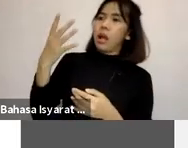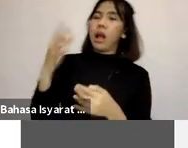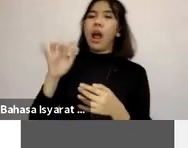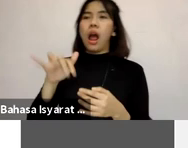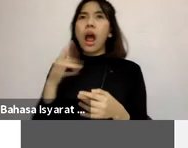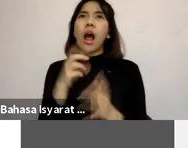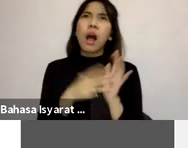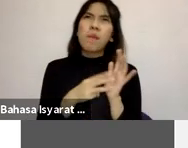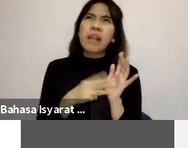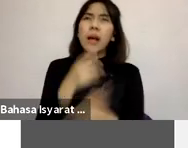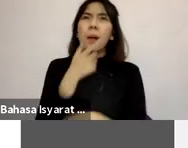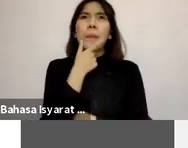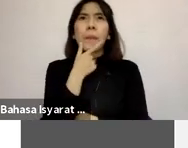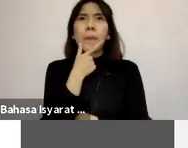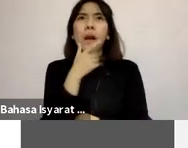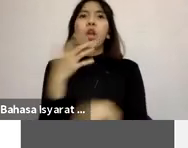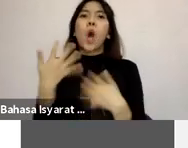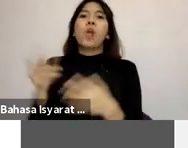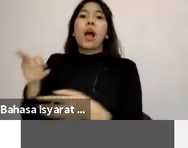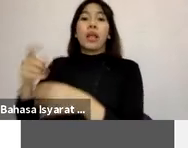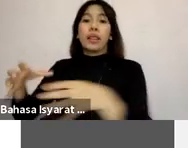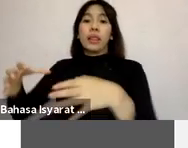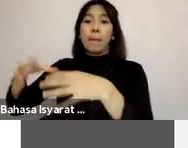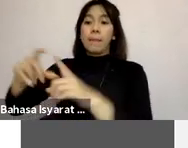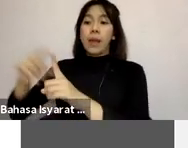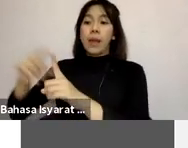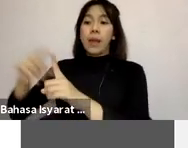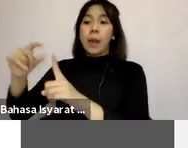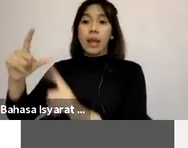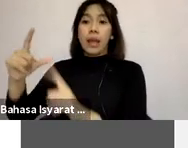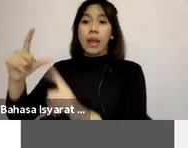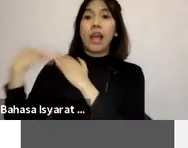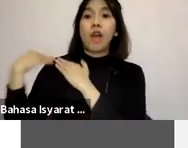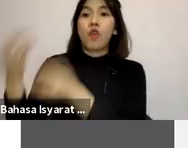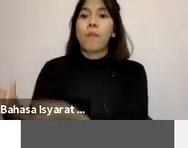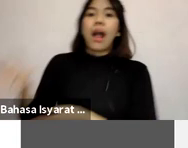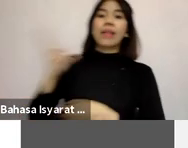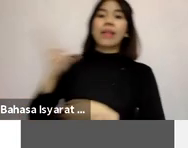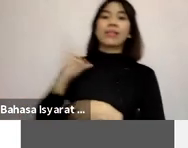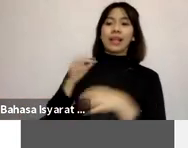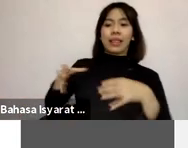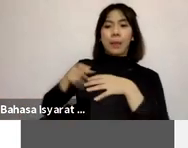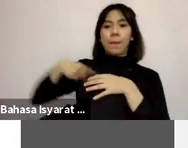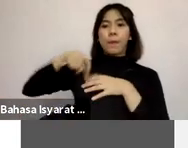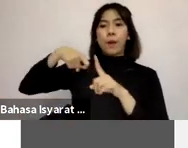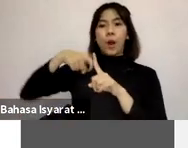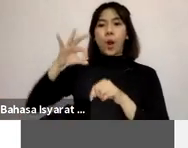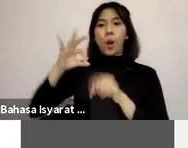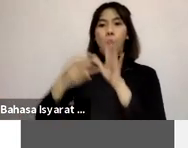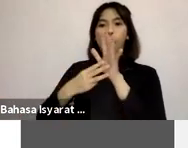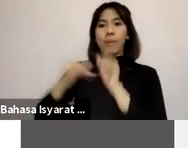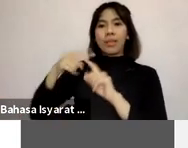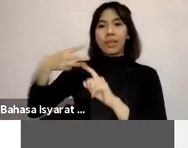sudah diberikan oleh komite sertifikat itu wujudnya misalnya surat pernyataan